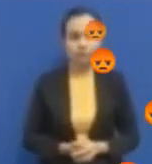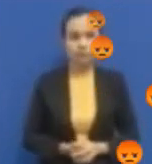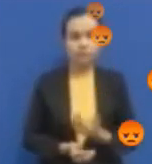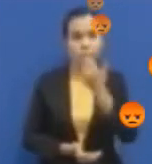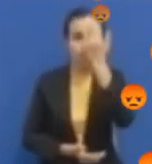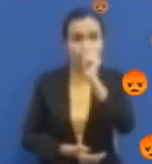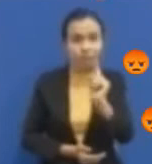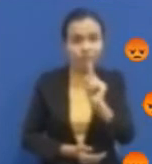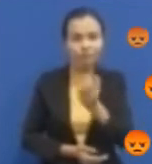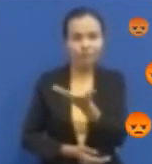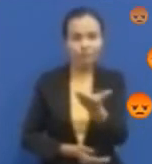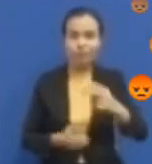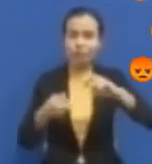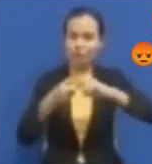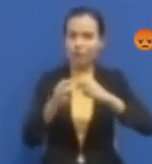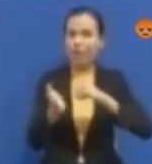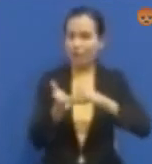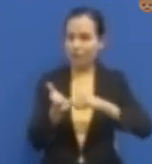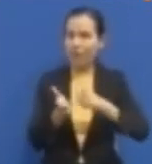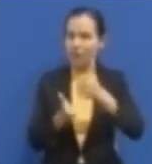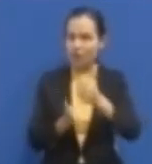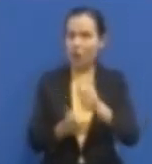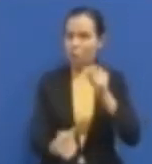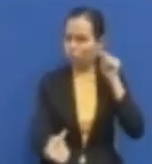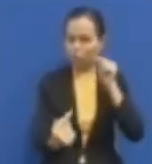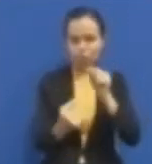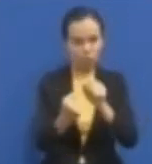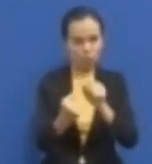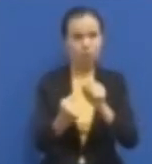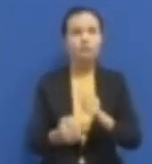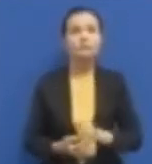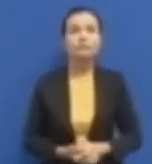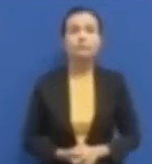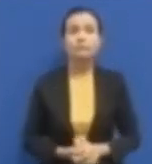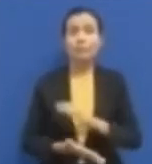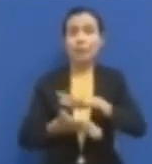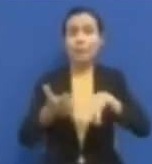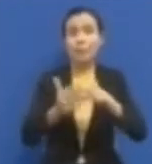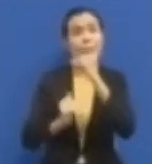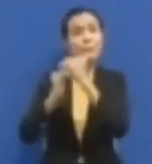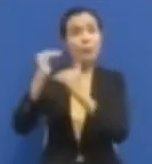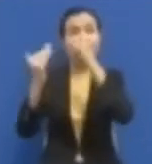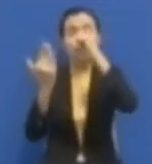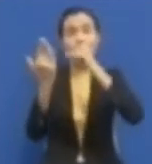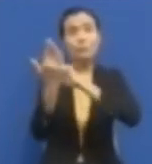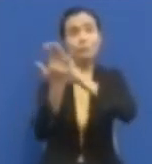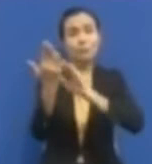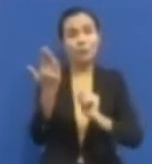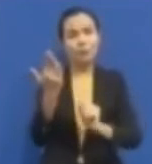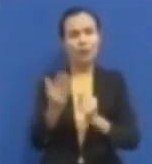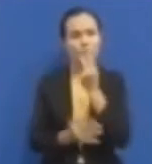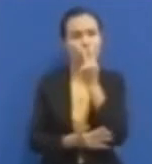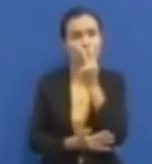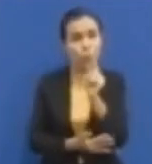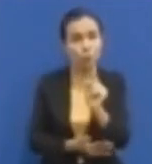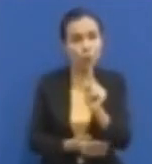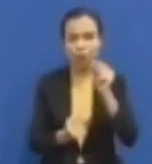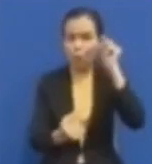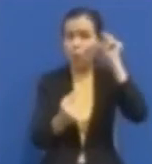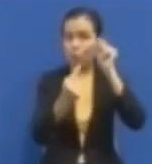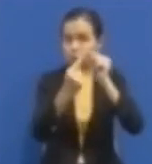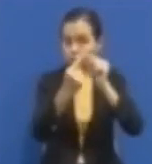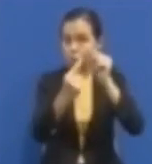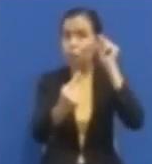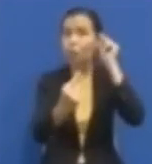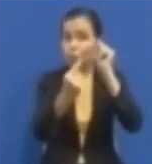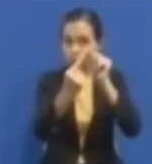เราสามารถที่จะแก้ไขปัญหาได้โดยตรงแผนปฏิรูปประเทศนั้นถ้าดูกันในเรื่องวัตถุประสงค์และเป้าหม